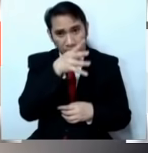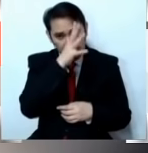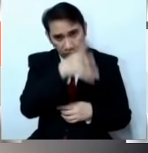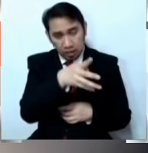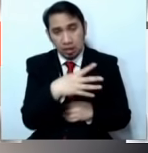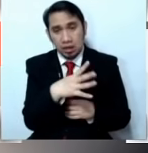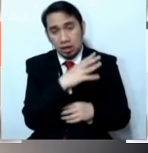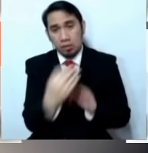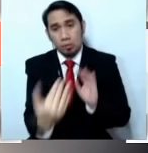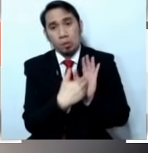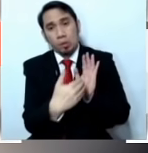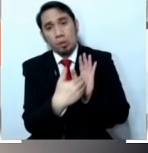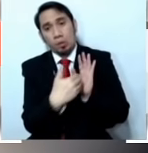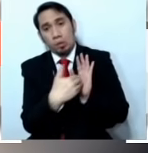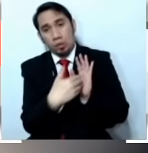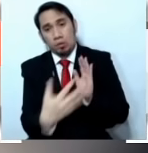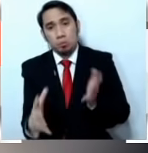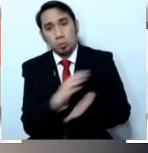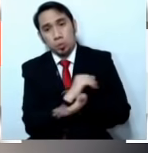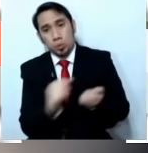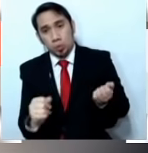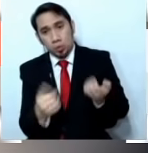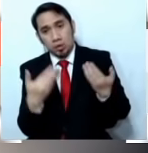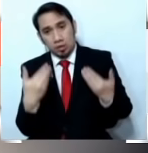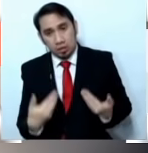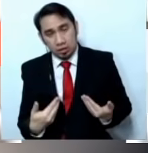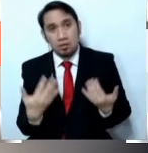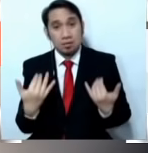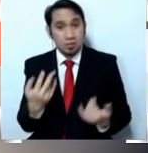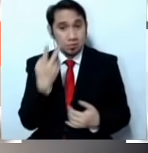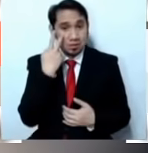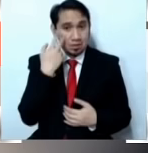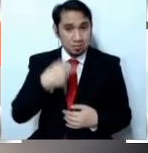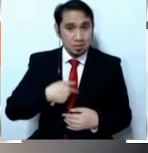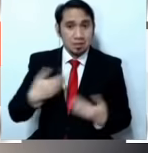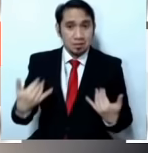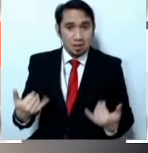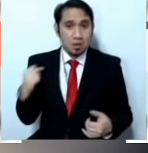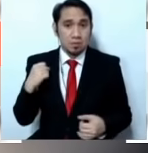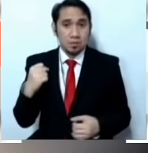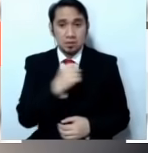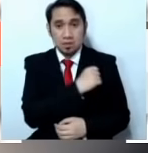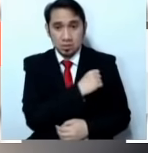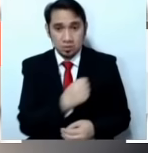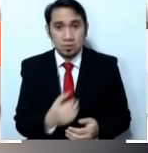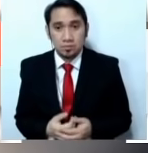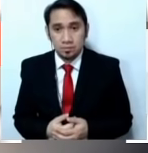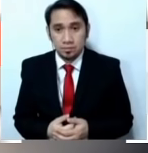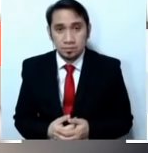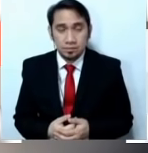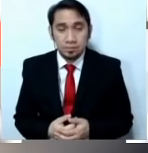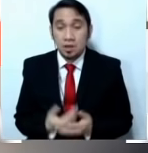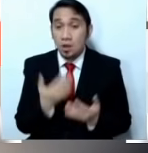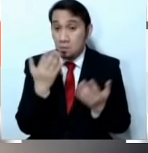Kita mo, naging senador ako. Ngayon, baka